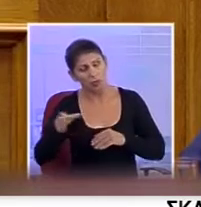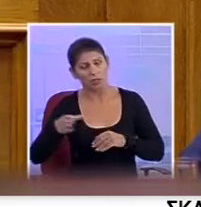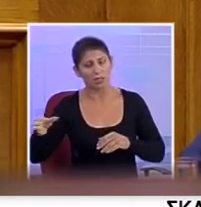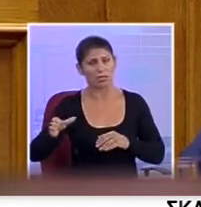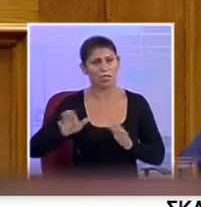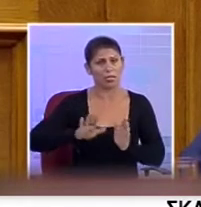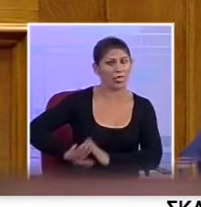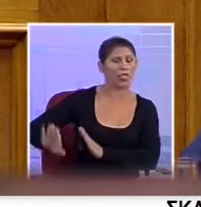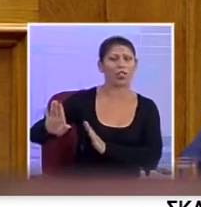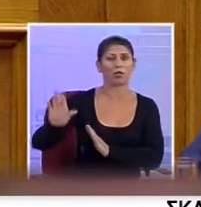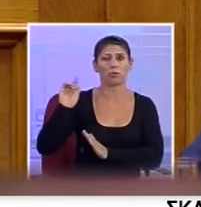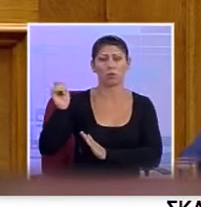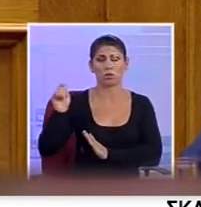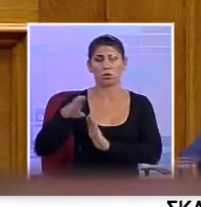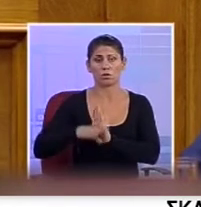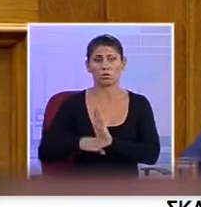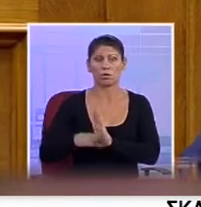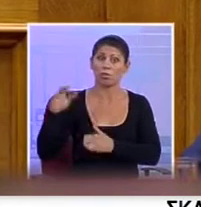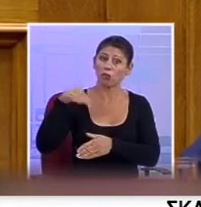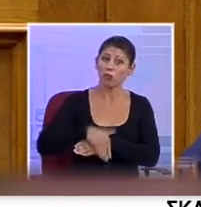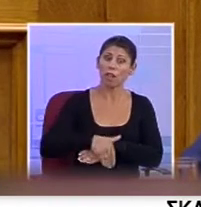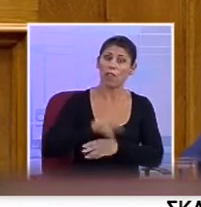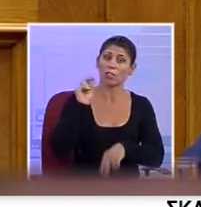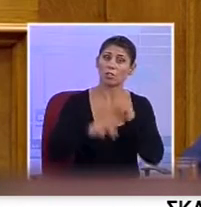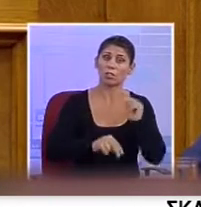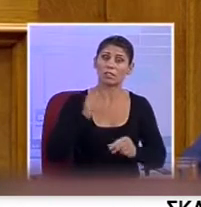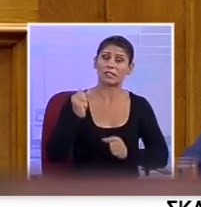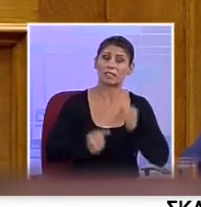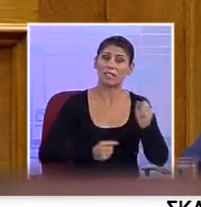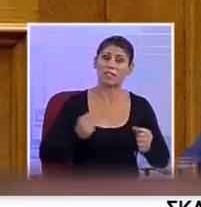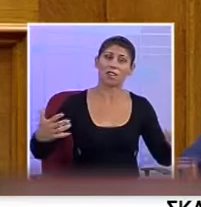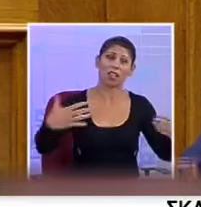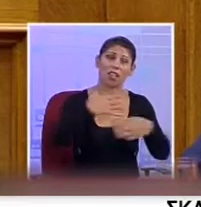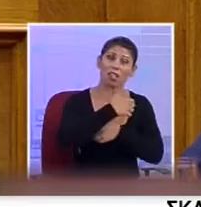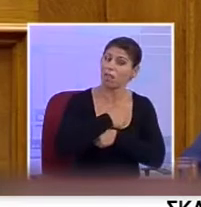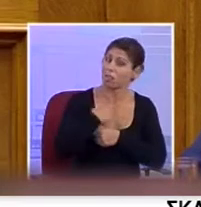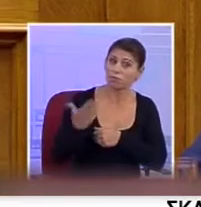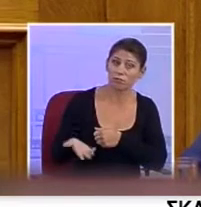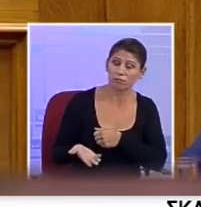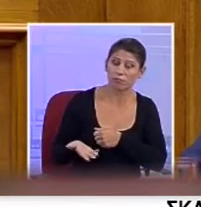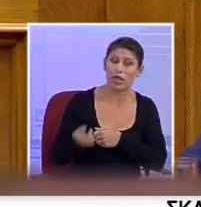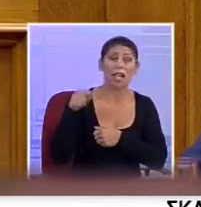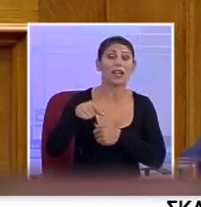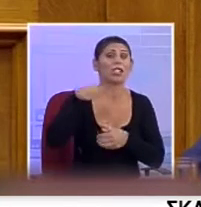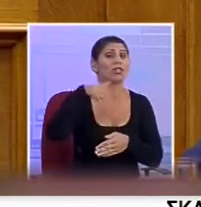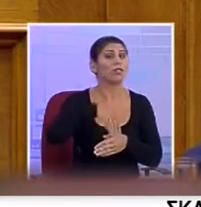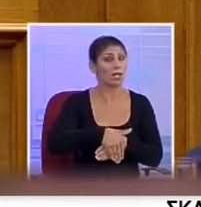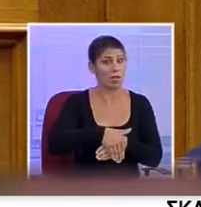απόθυση του πολιτικού συστήματος και το βράδυ των εκλογών σπεύσατε να τους αγκαλιάσετε. Εκείνο το